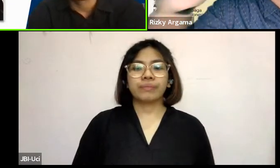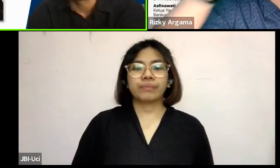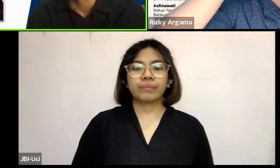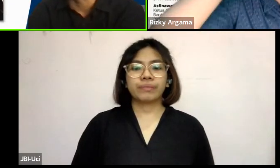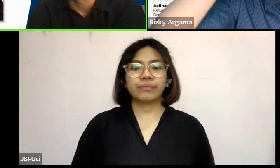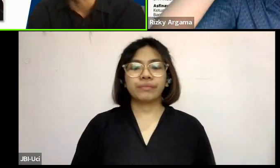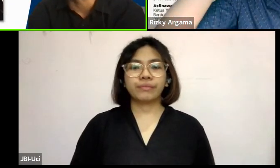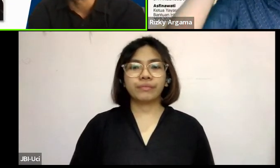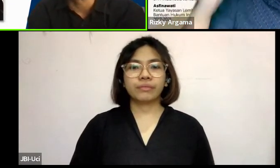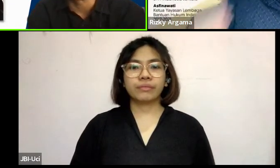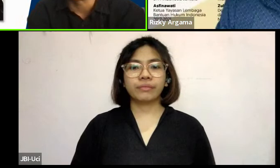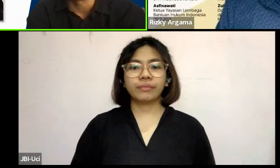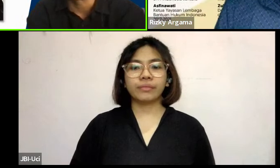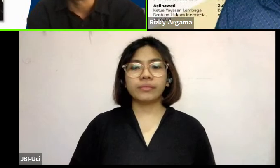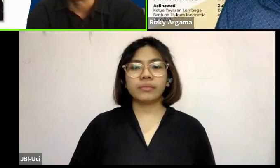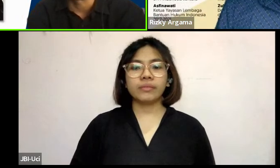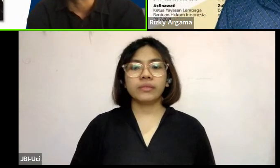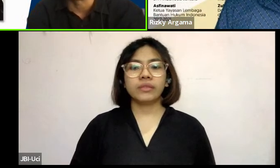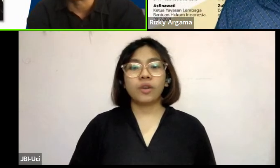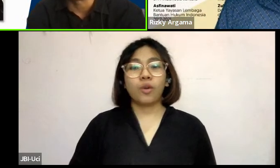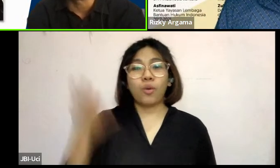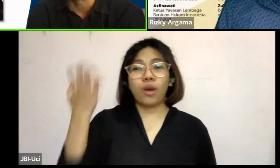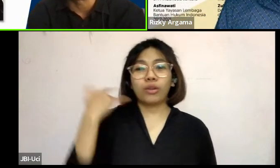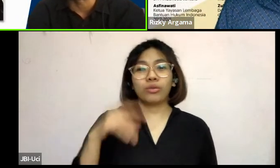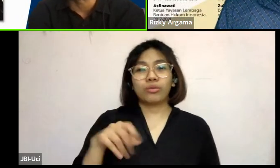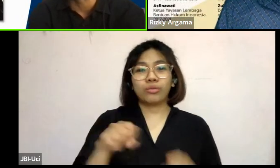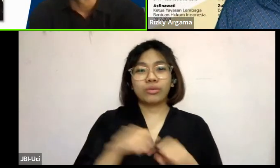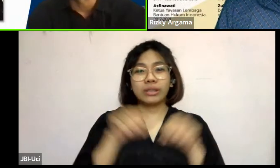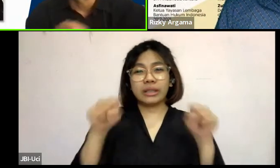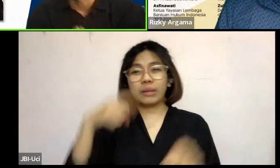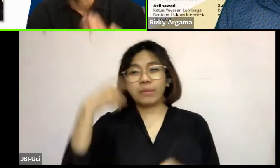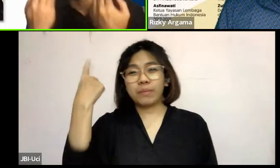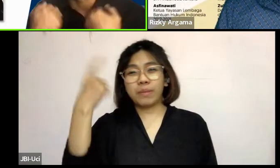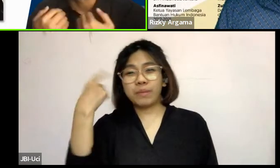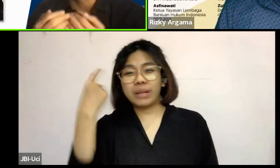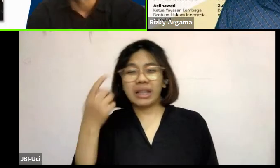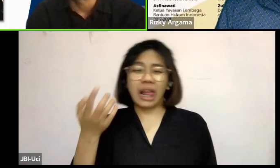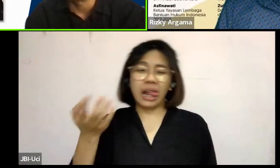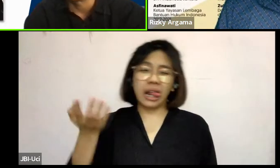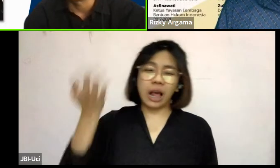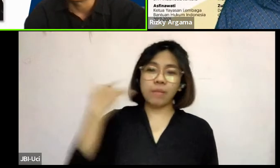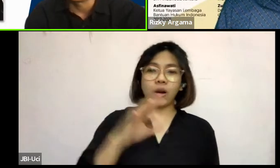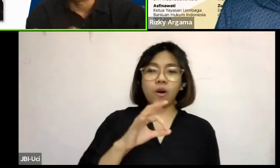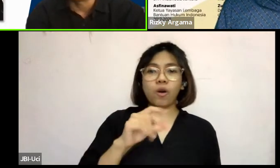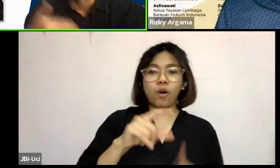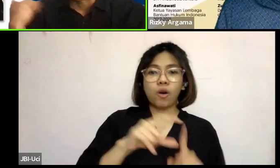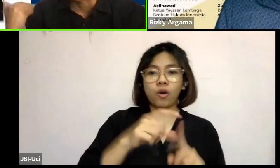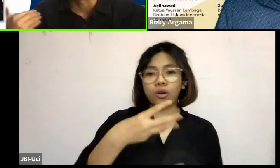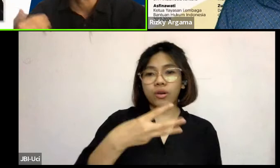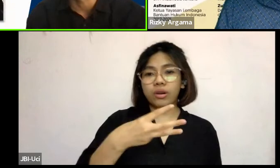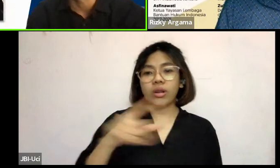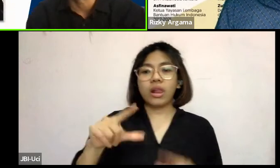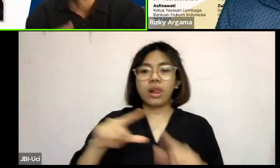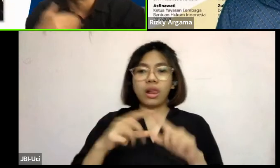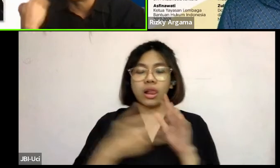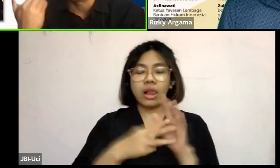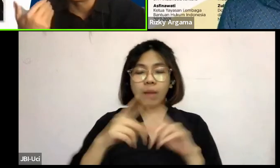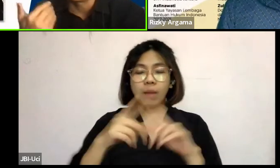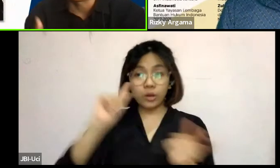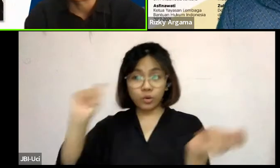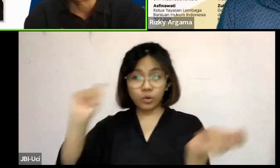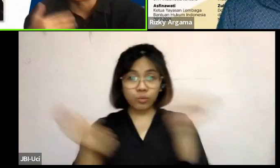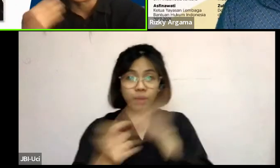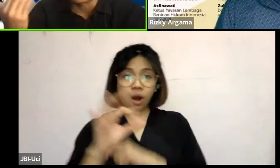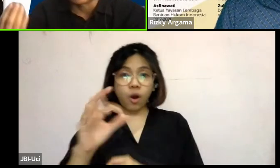yang digunakan di masa orde baru orde lama kemudian di tiap Adi Dibi hilangkan GTA semua